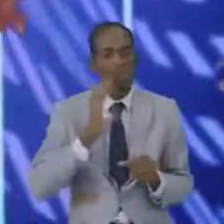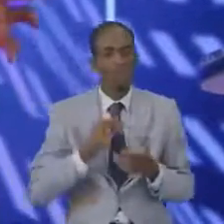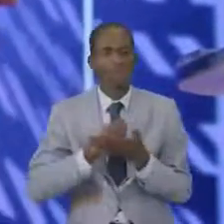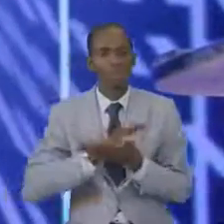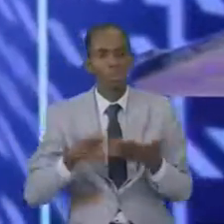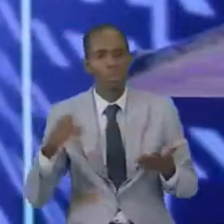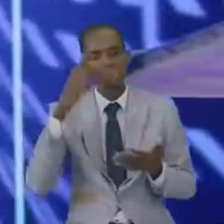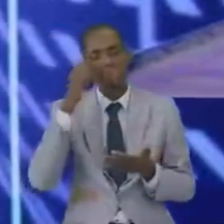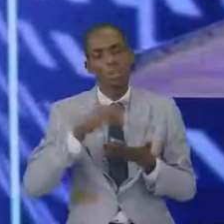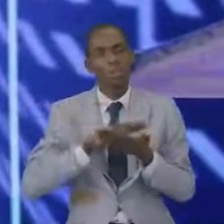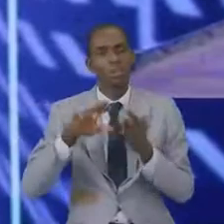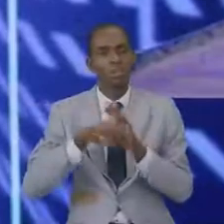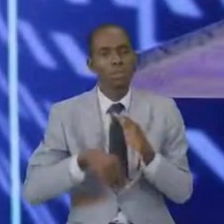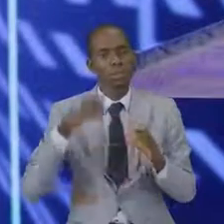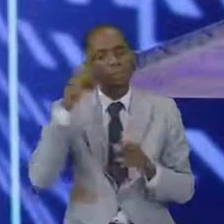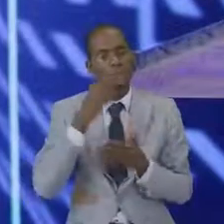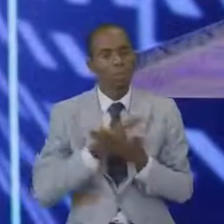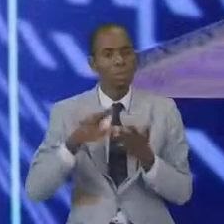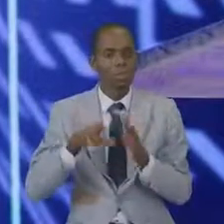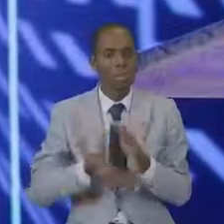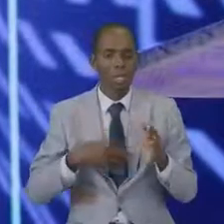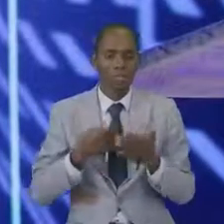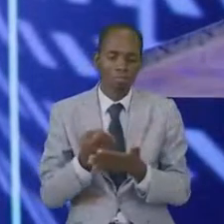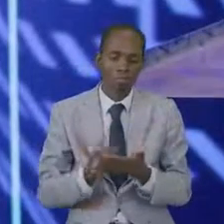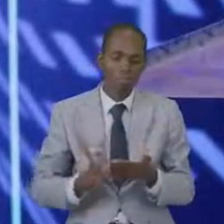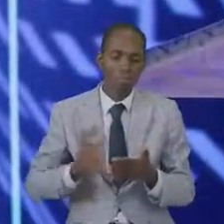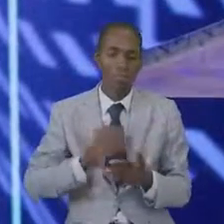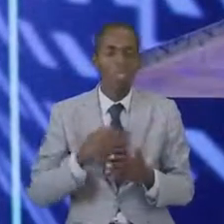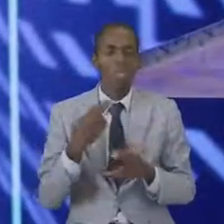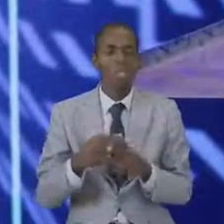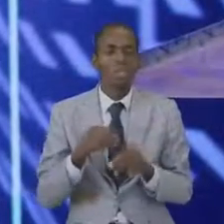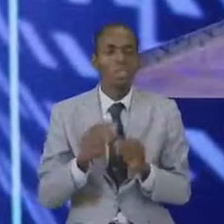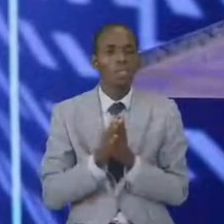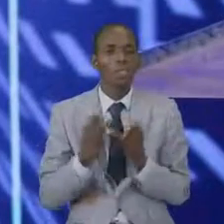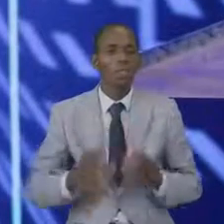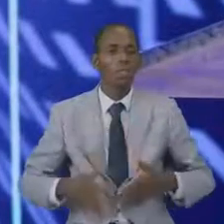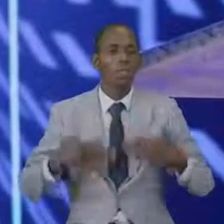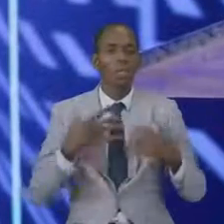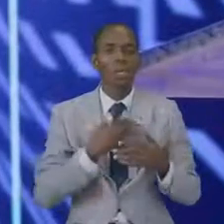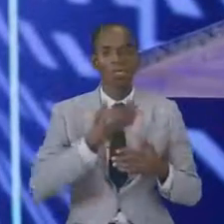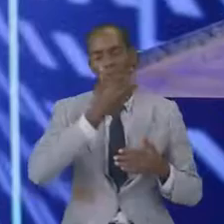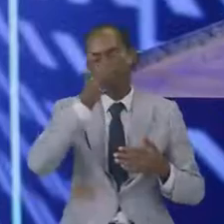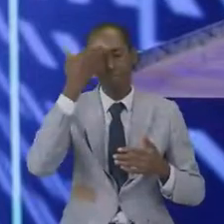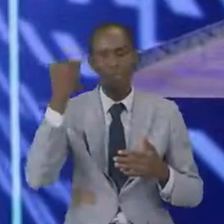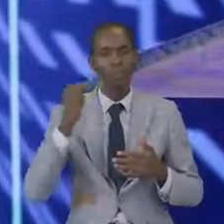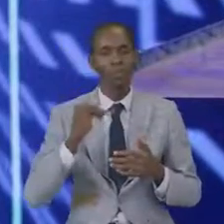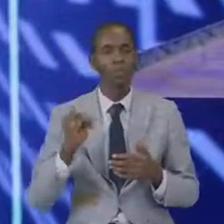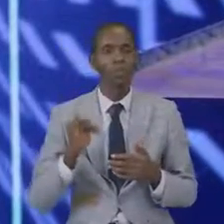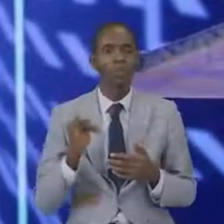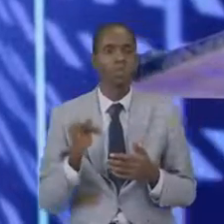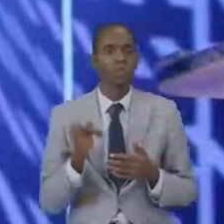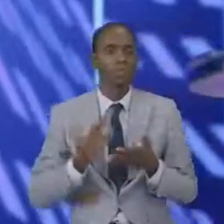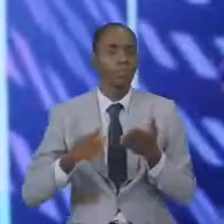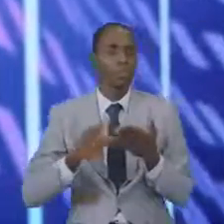mais nous amène à être inscrit dans le ciel nous pardonnons notre passé et nous